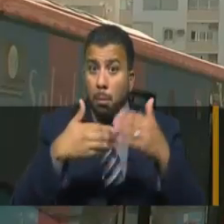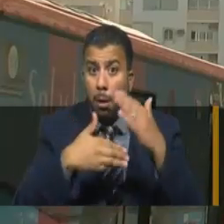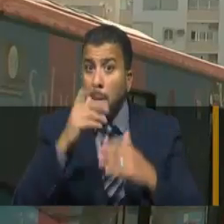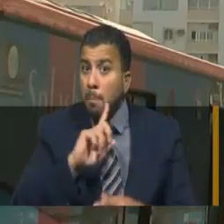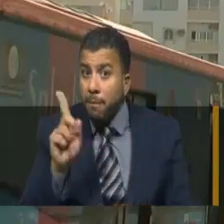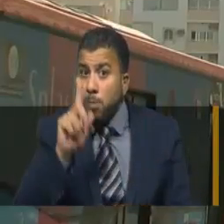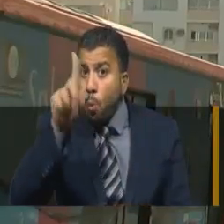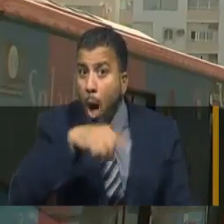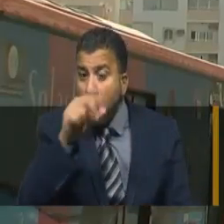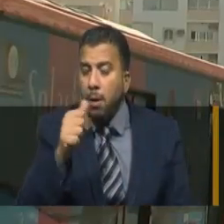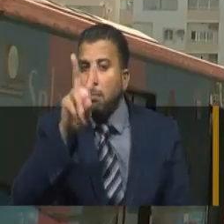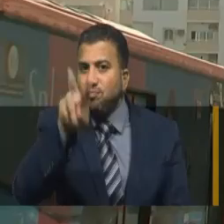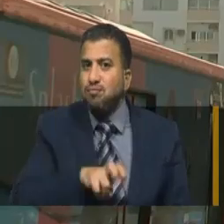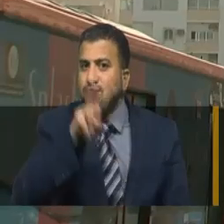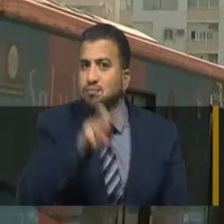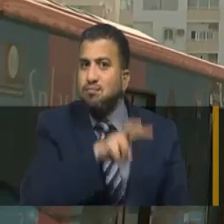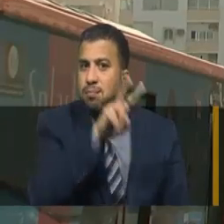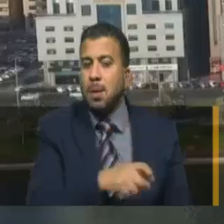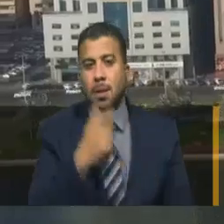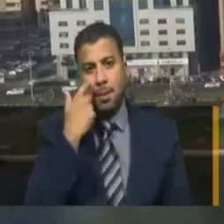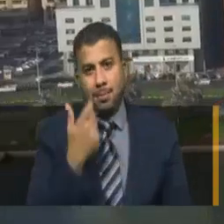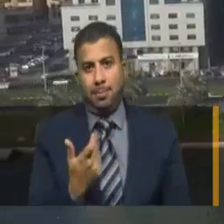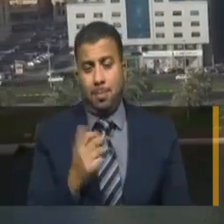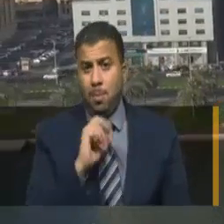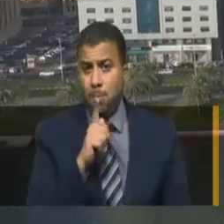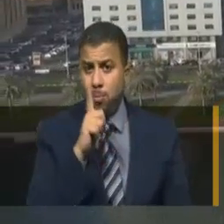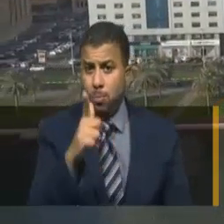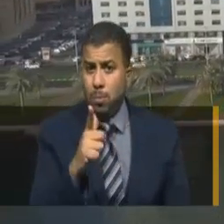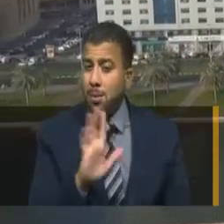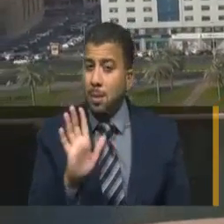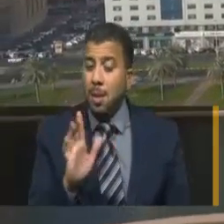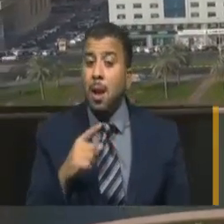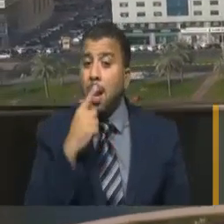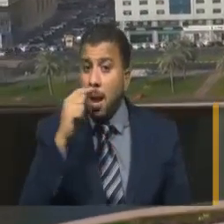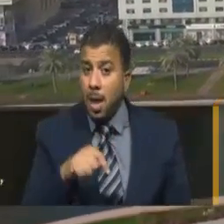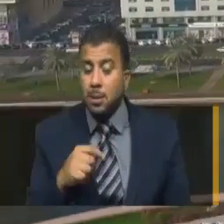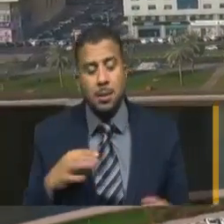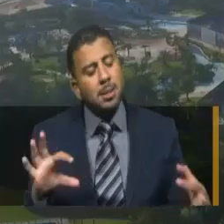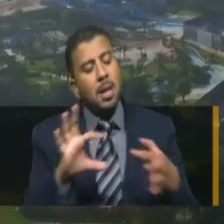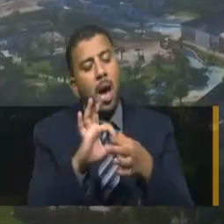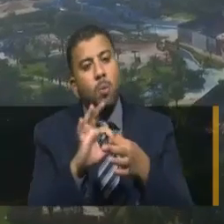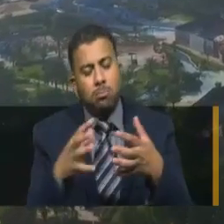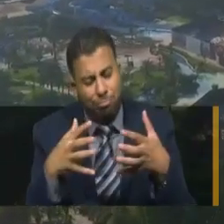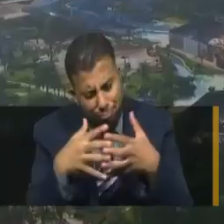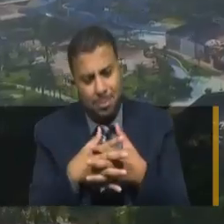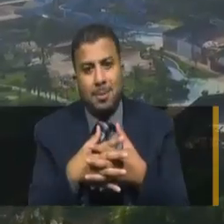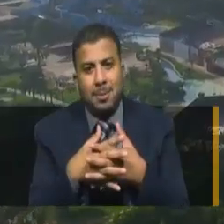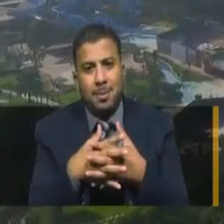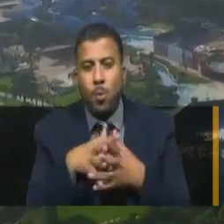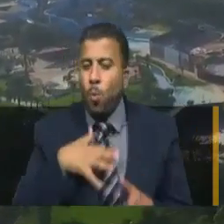توجيه المخالفات التحذيرية وغيرها، إلا أن هذا الدور لن يكتمل إلا بتعاون الجميع